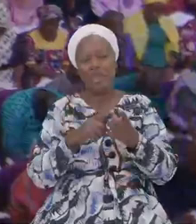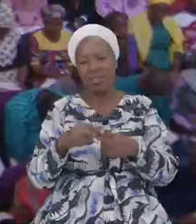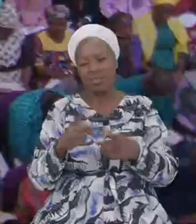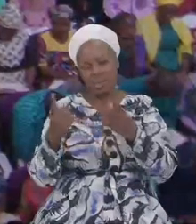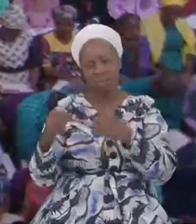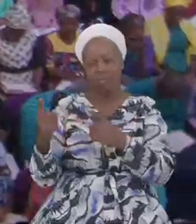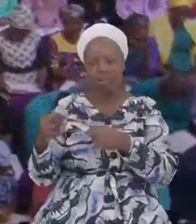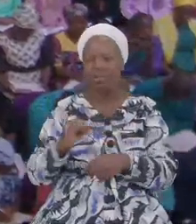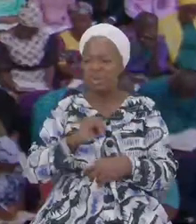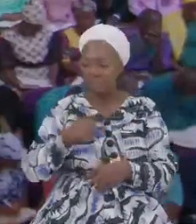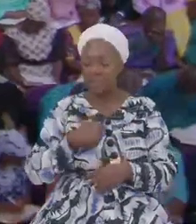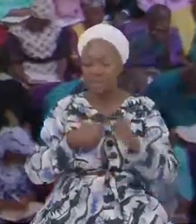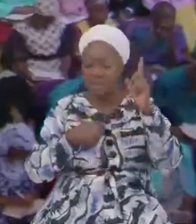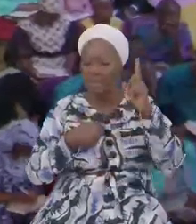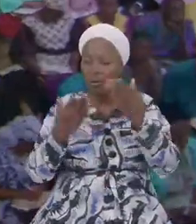Salomon, viens, je vais te parler.